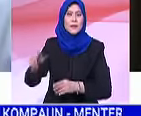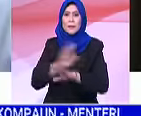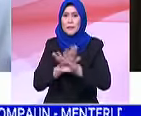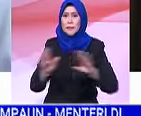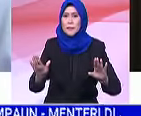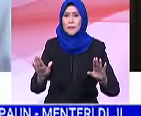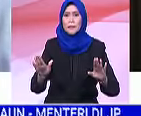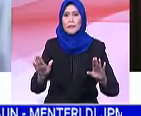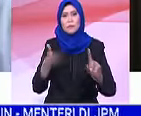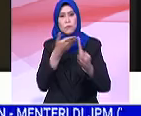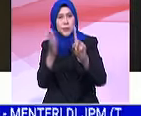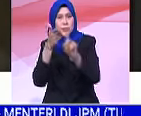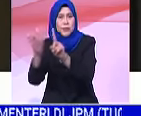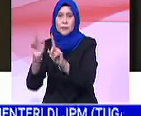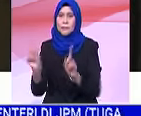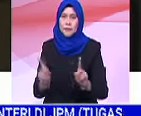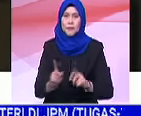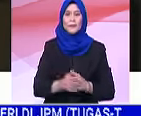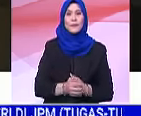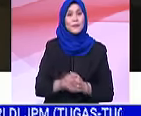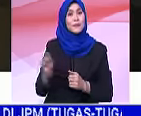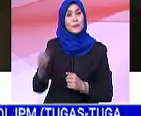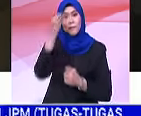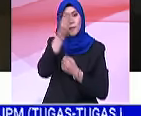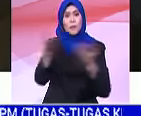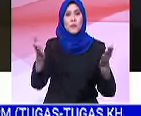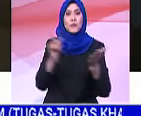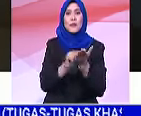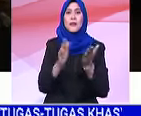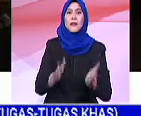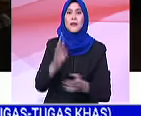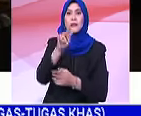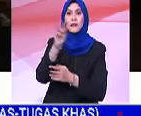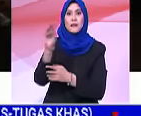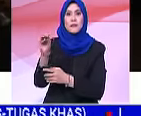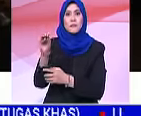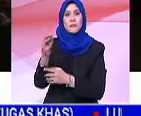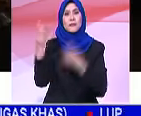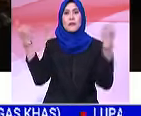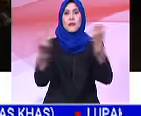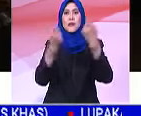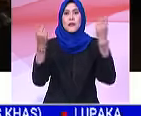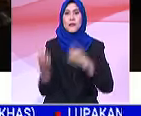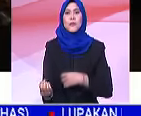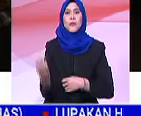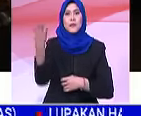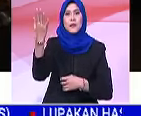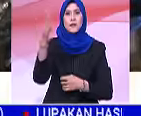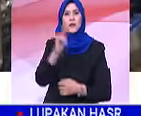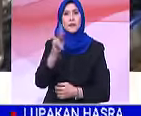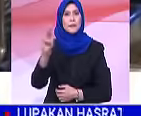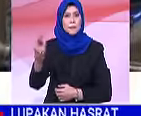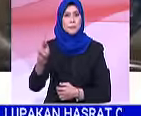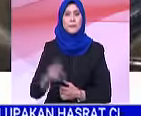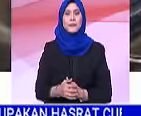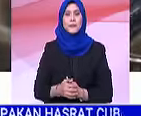ada benda-benda yang tidak diingini berlaku. Beliau menyatakan demikian kepada pemberita RTM dalam satu majlis berbuka puasa di Kota